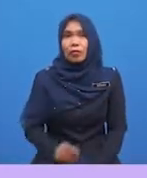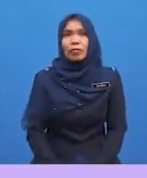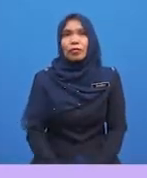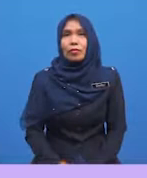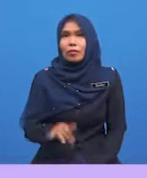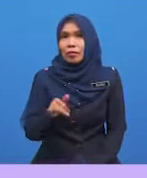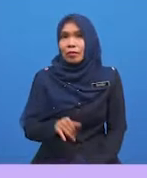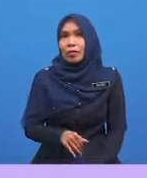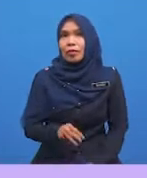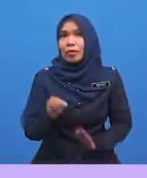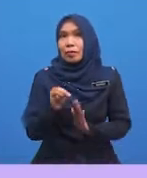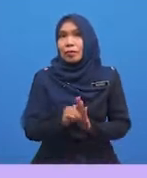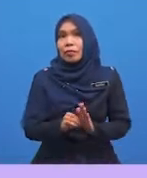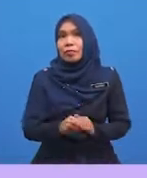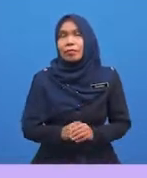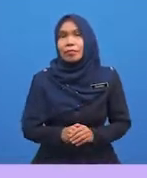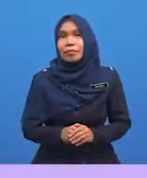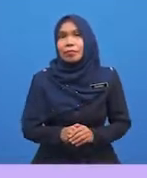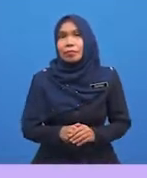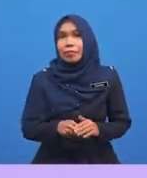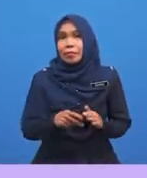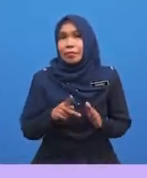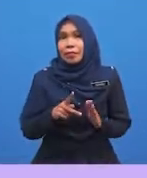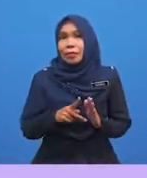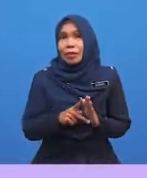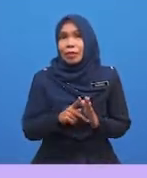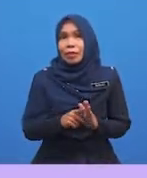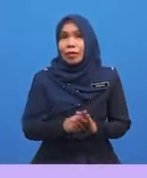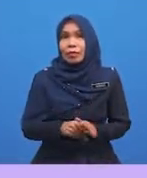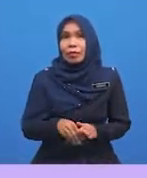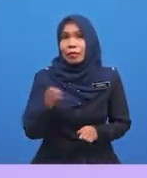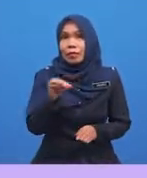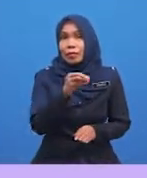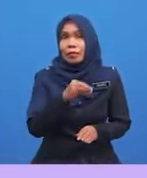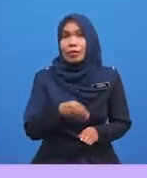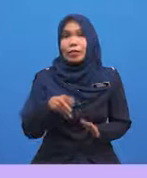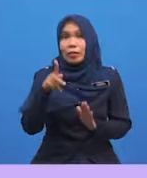faktor-faktor yang mempengaruhi taburan penduduk di Malaysia.